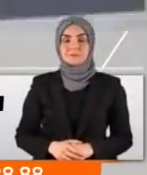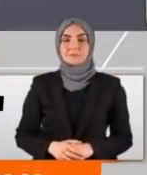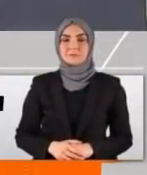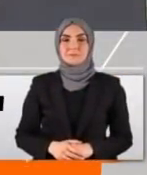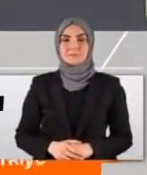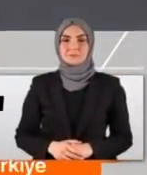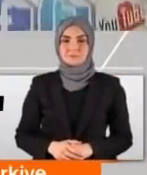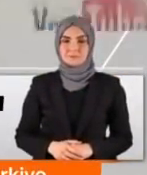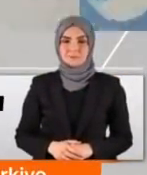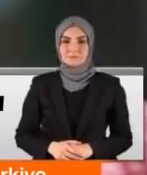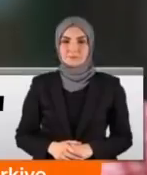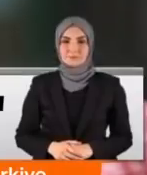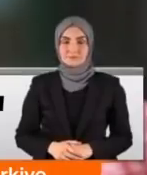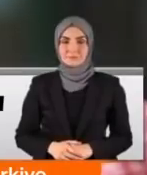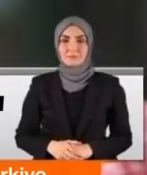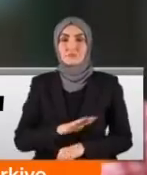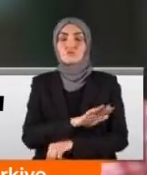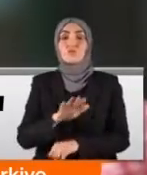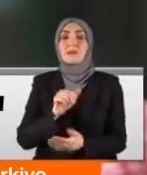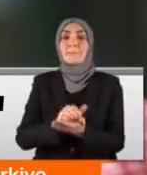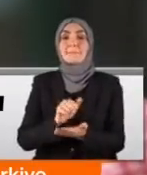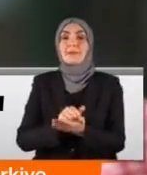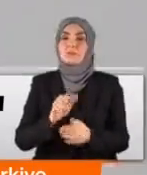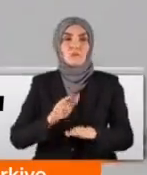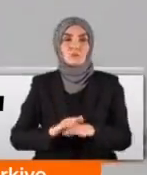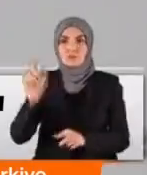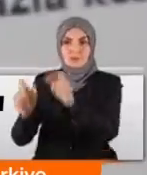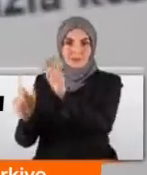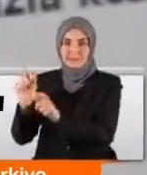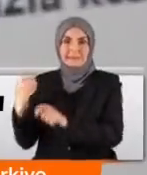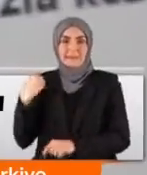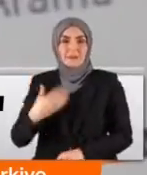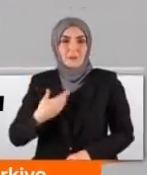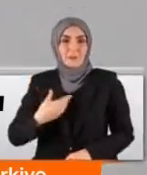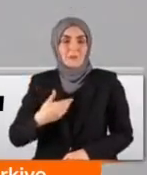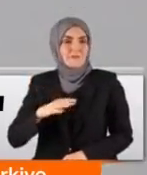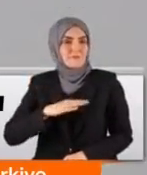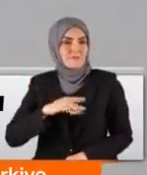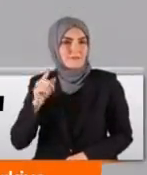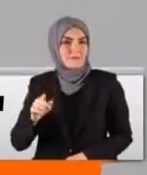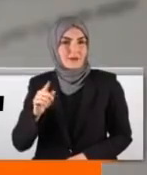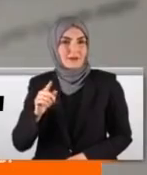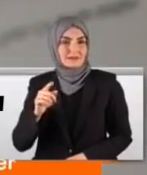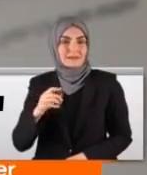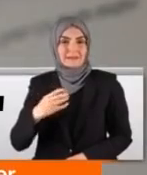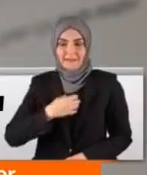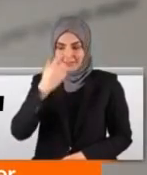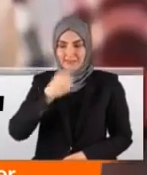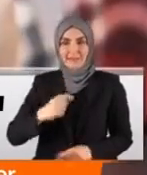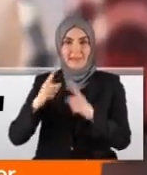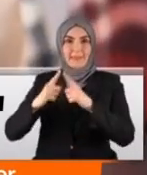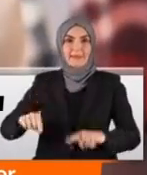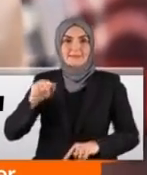değişen ücretler talep ettiler. Sosyal medya kullanıcılarının yeni endişesi kişisel hesaplarının dolandırıcıların eline